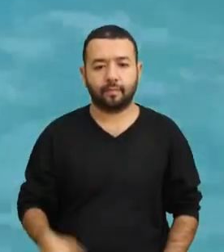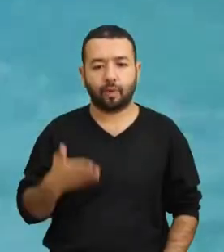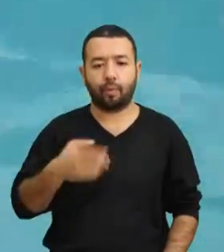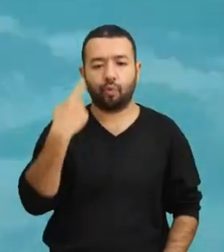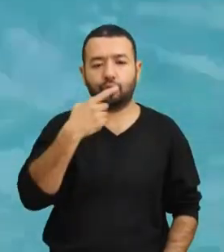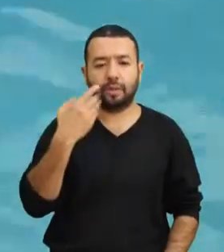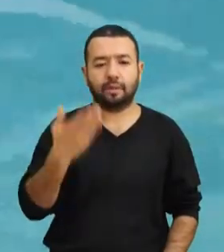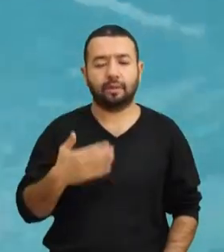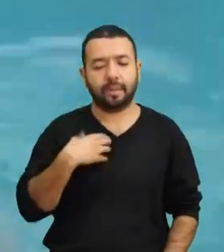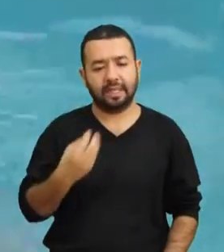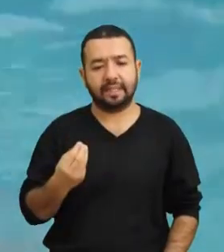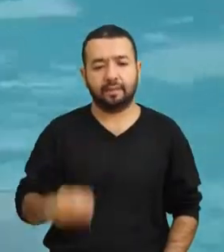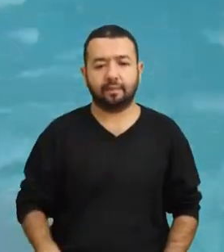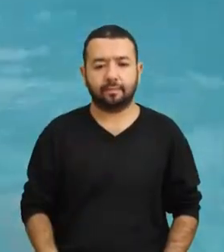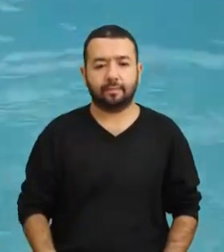bunun yüzünden. İyiyim ama.